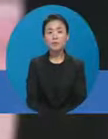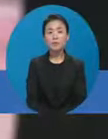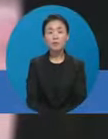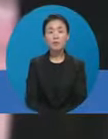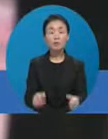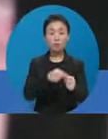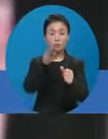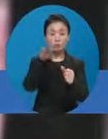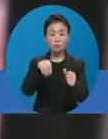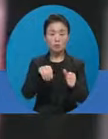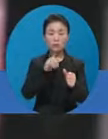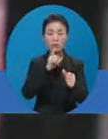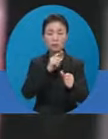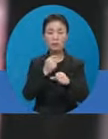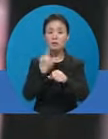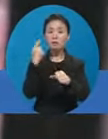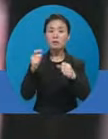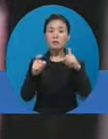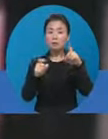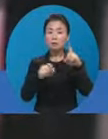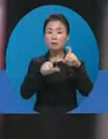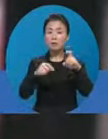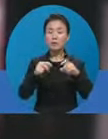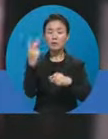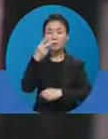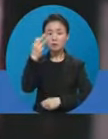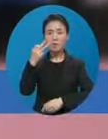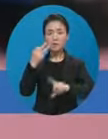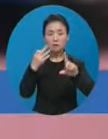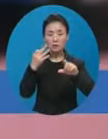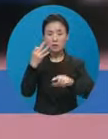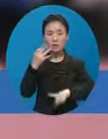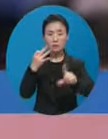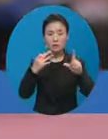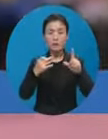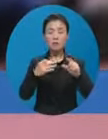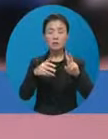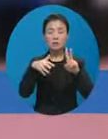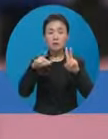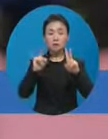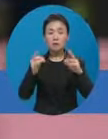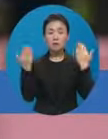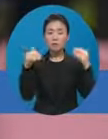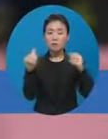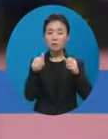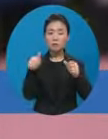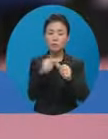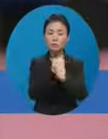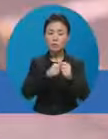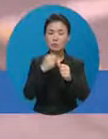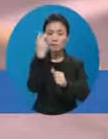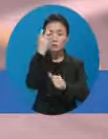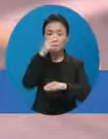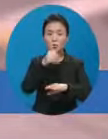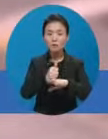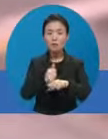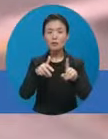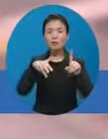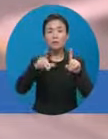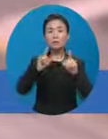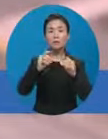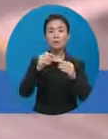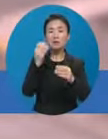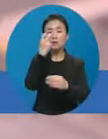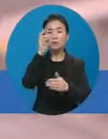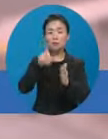앞서 교육부는 작년 11월 2014년 2차 대 폭력 실태조사 결과 작년 1차 조사 때보다 b 의